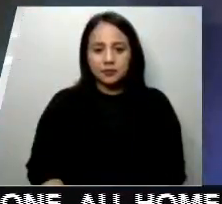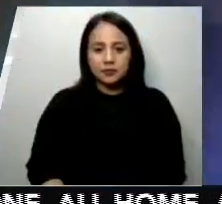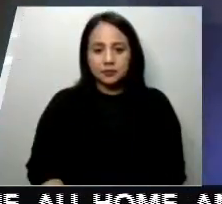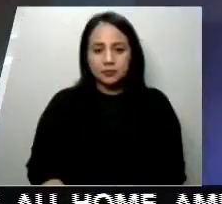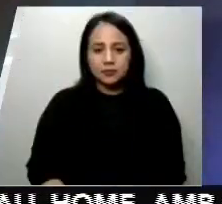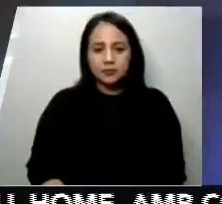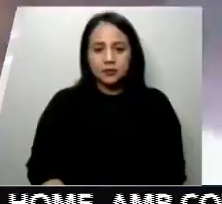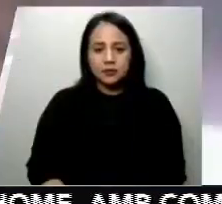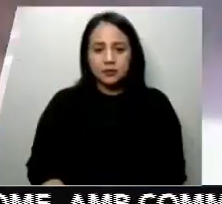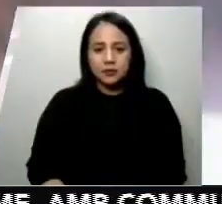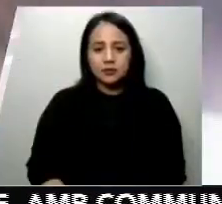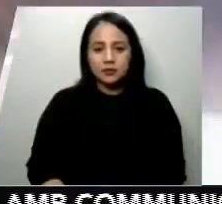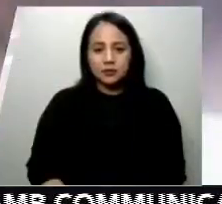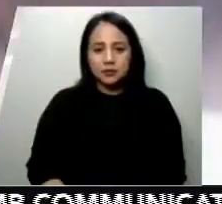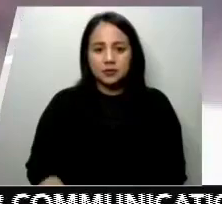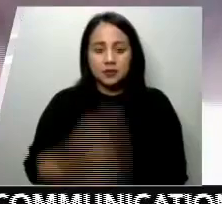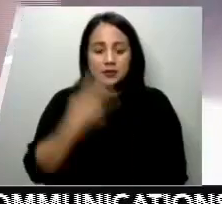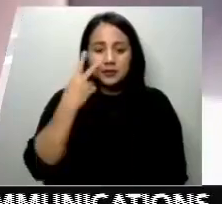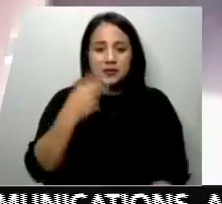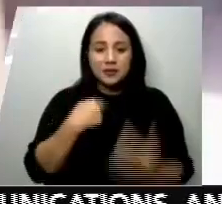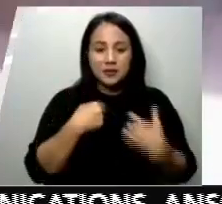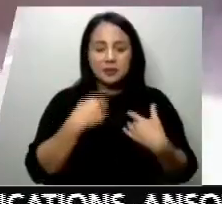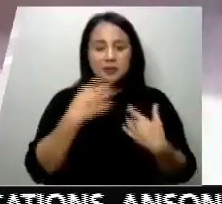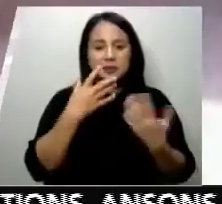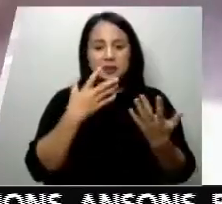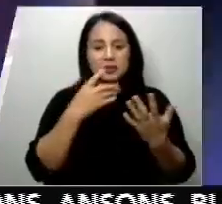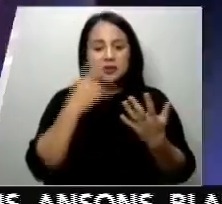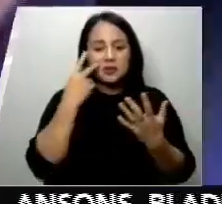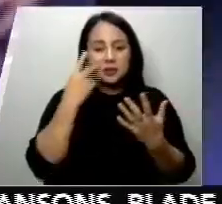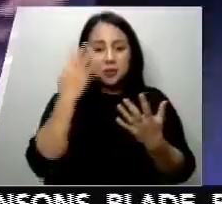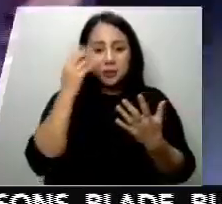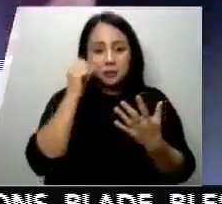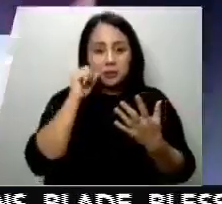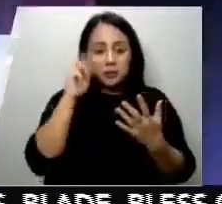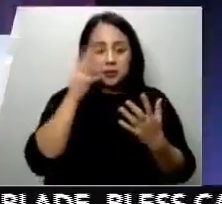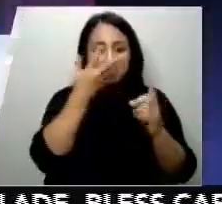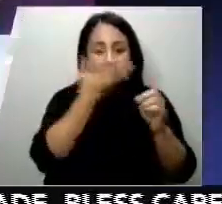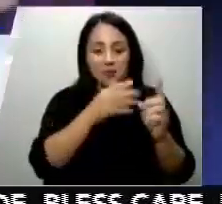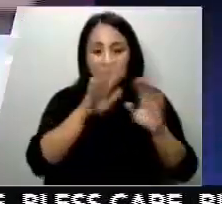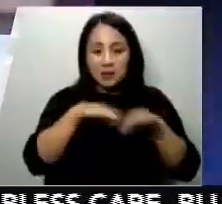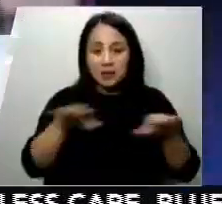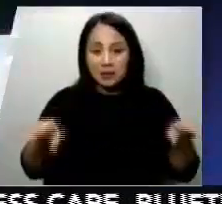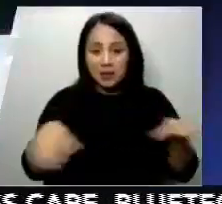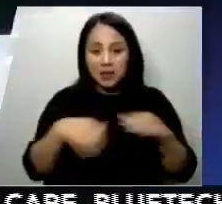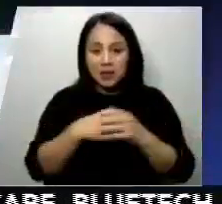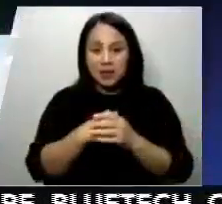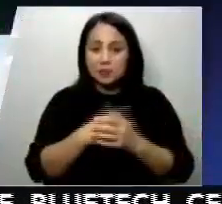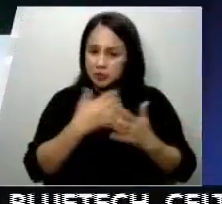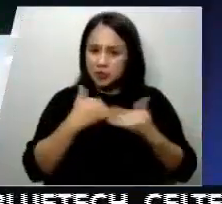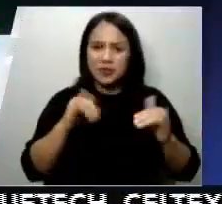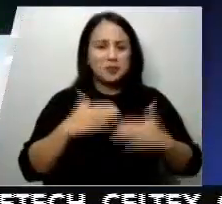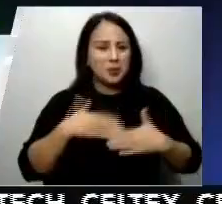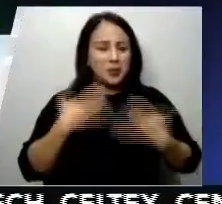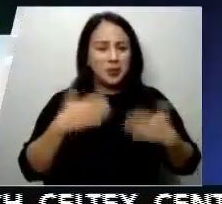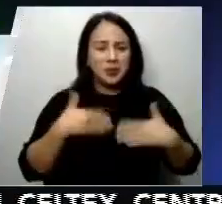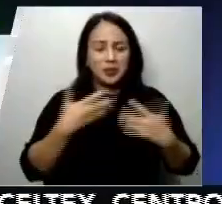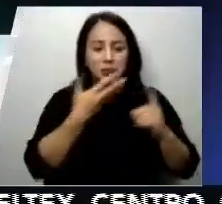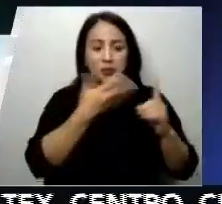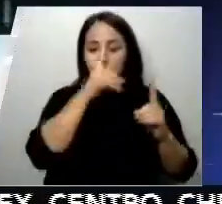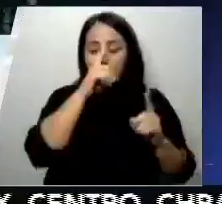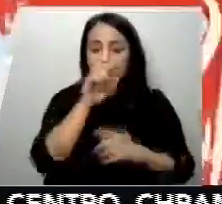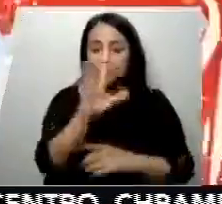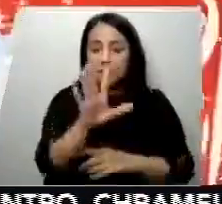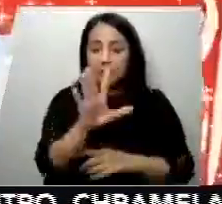Hindi man magkapaglakad o magkatakbo ng malaya gaya ng ilang bata, bibo at masayahin pa rin ang 5 taong gulang na si Sunny